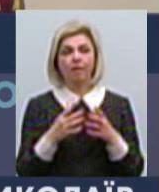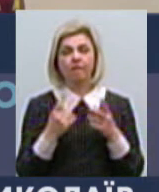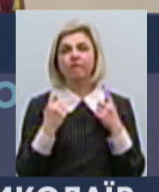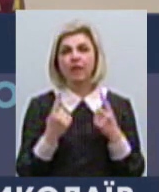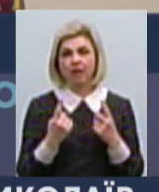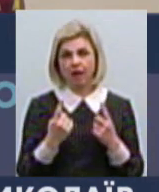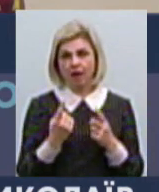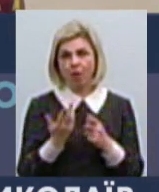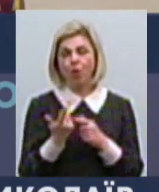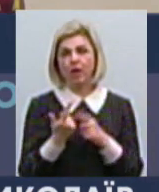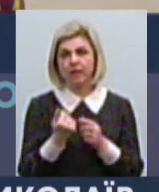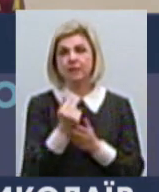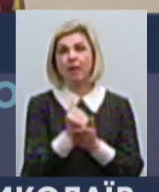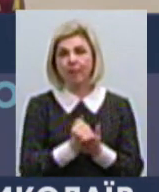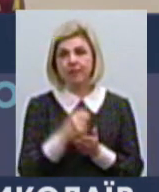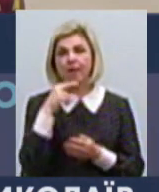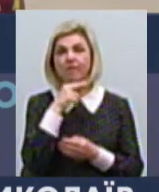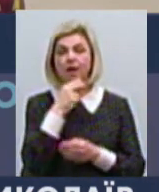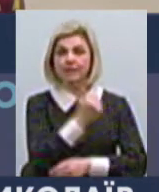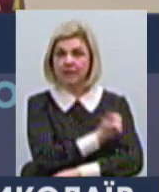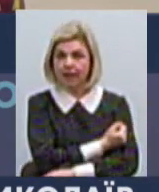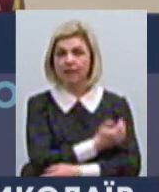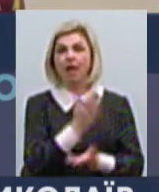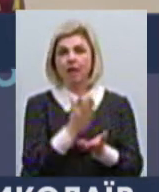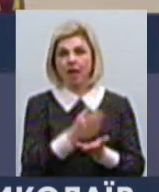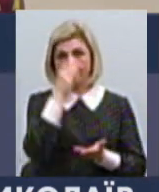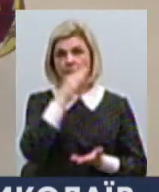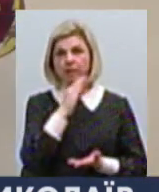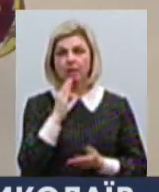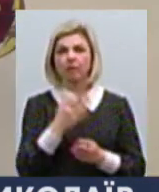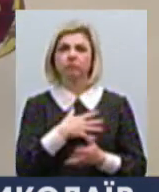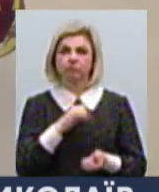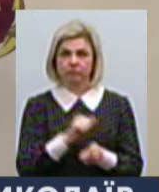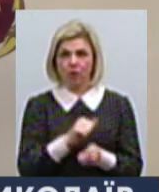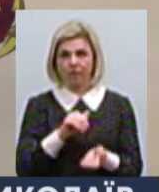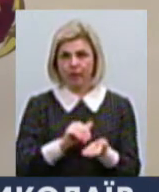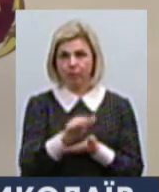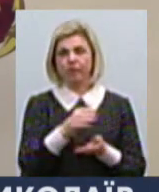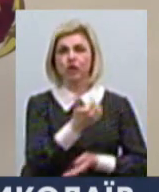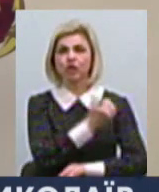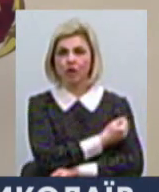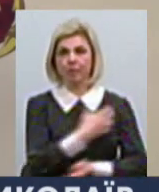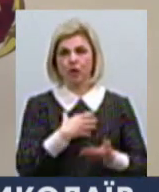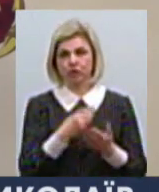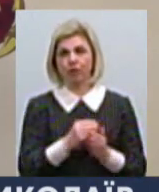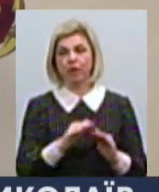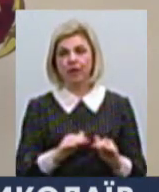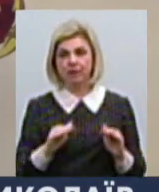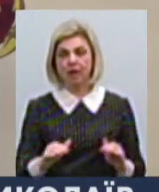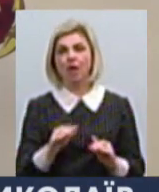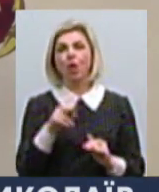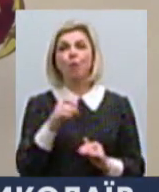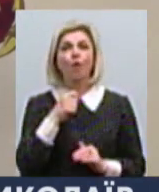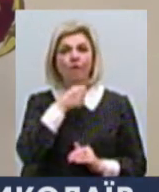велика кількість запасів вакцини, є батьки, які категорично відмовляються щеплювати своїх дітей по